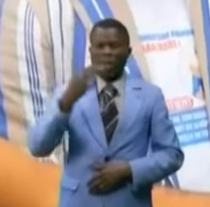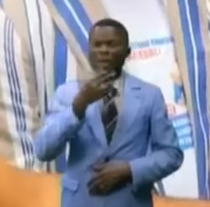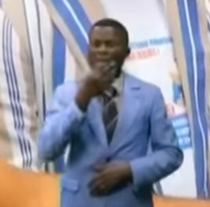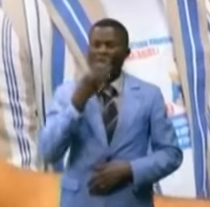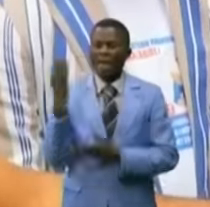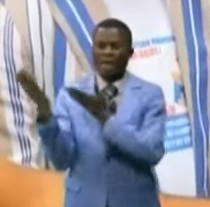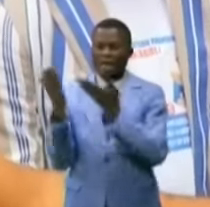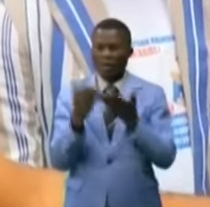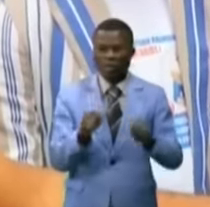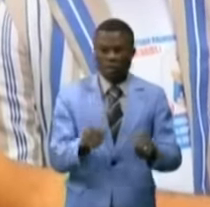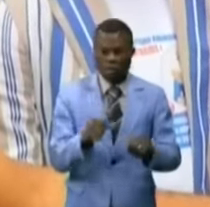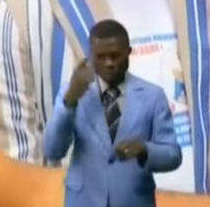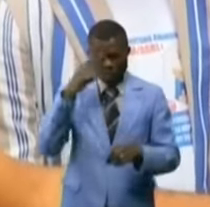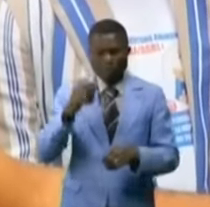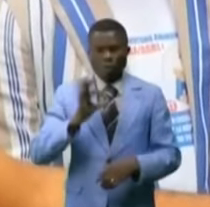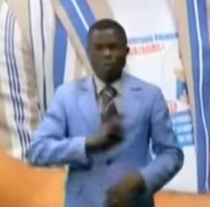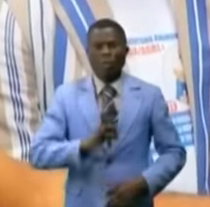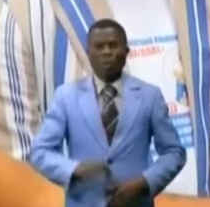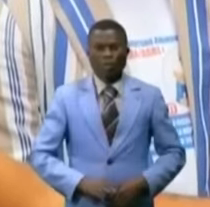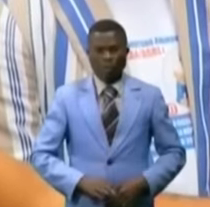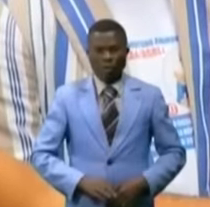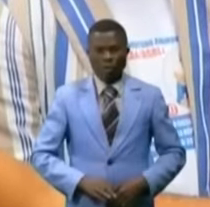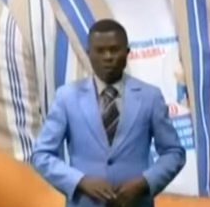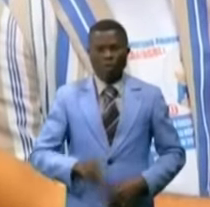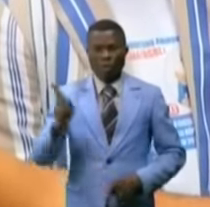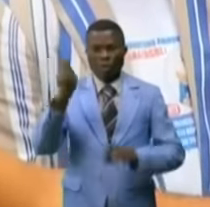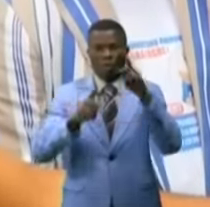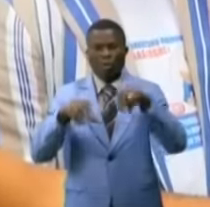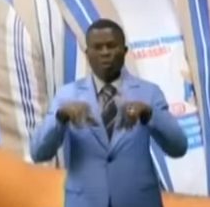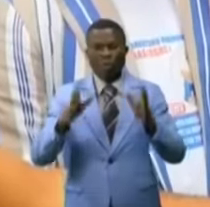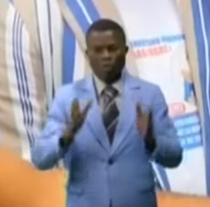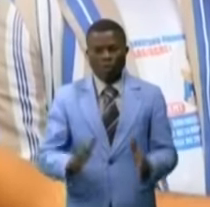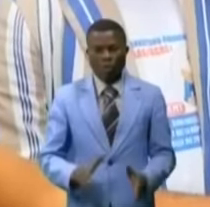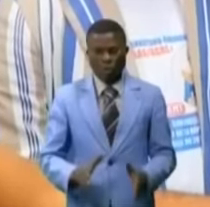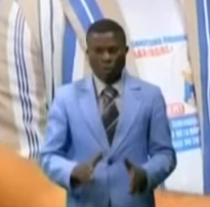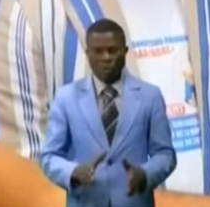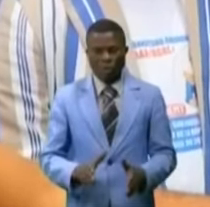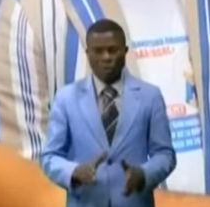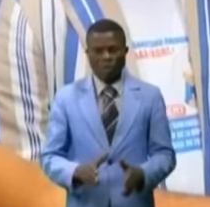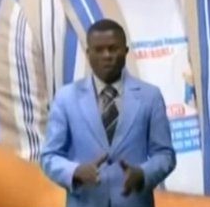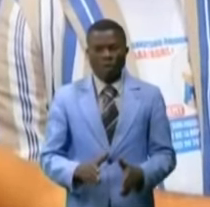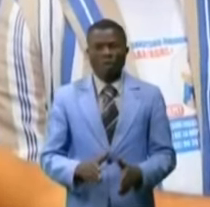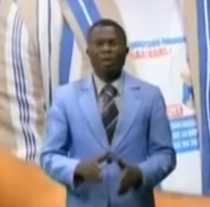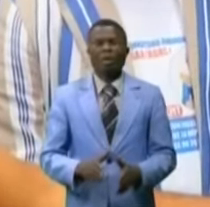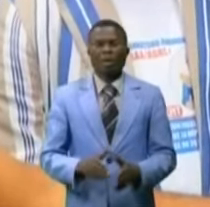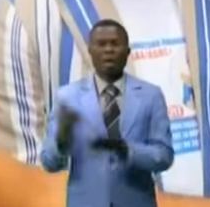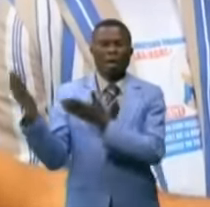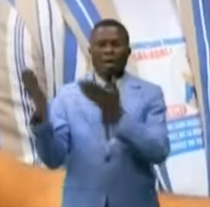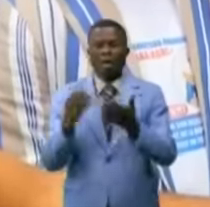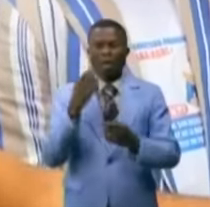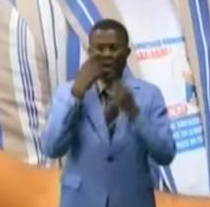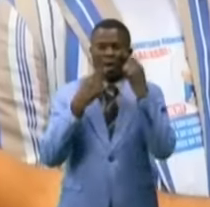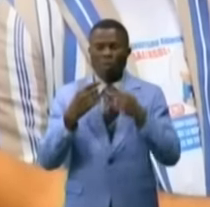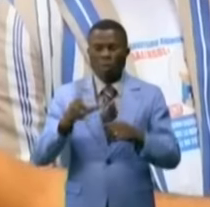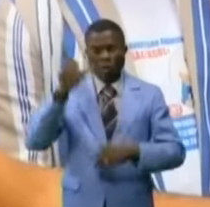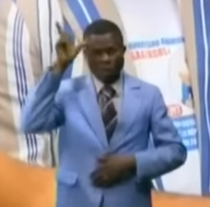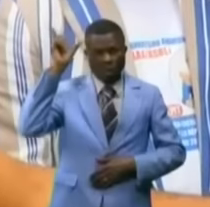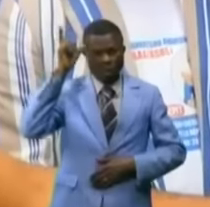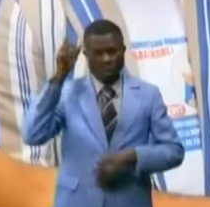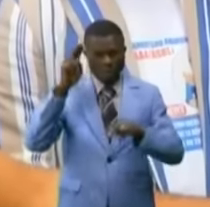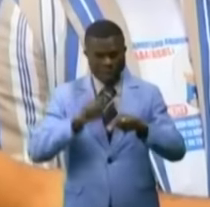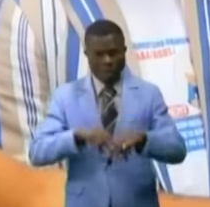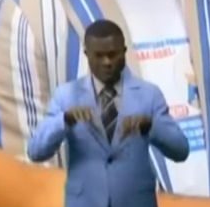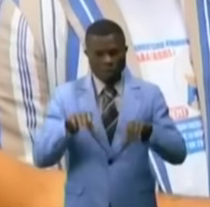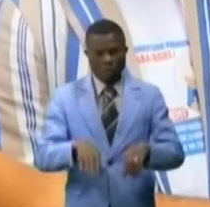aujourd'hui. Et grâce à Félix Tshisekedi que le peuple congolais a pu faire les deuils de Patrice Emery Lumumba. Lumumbaville aujourd'hui